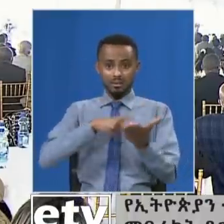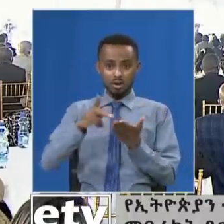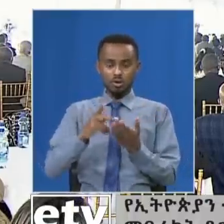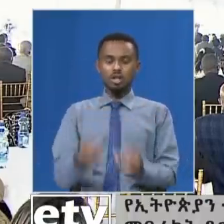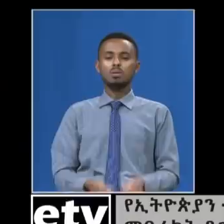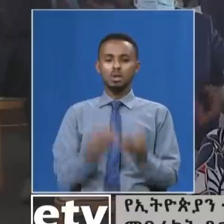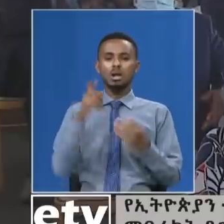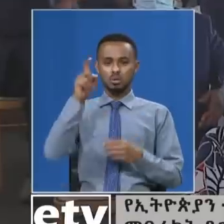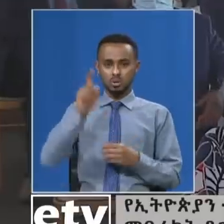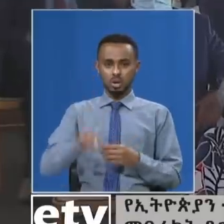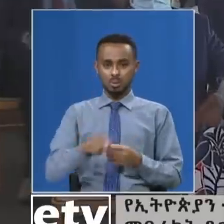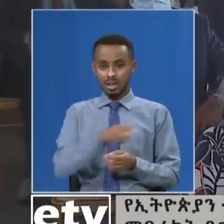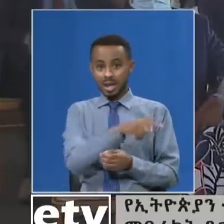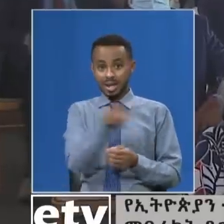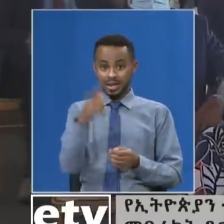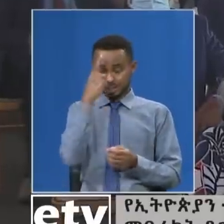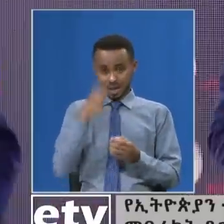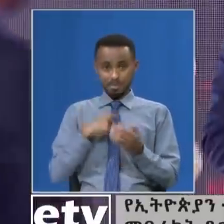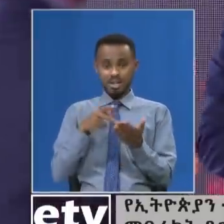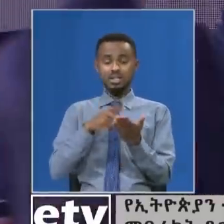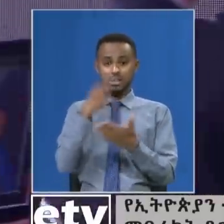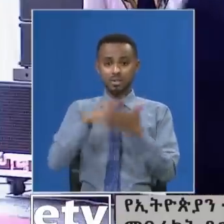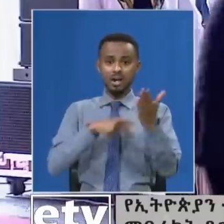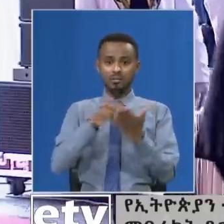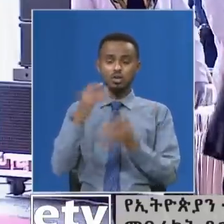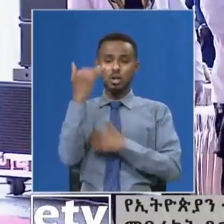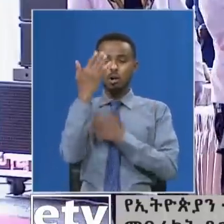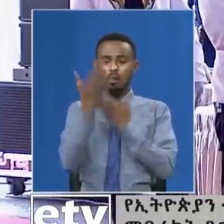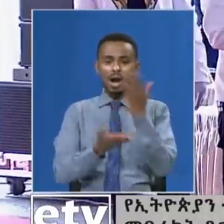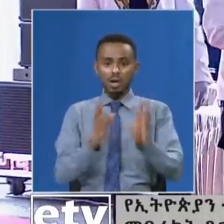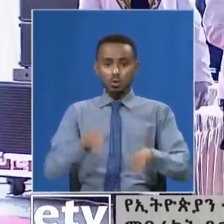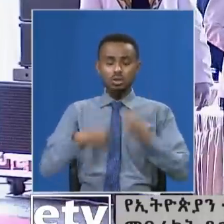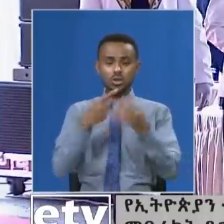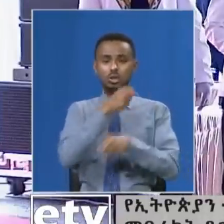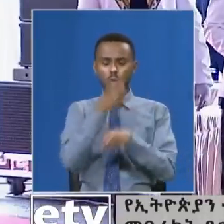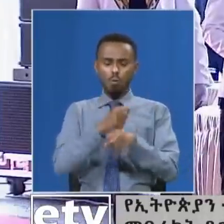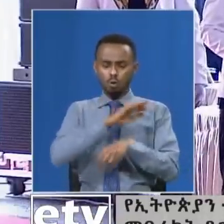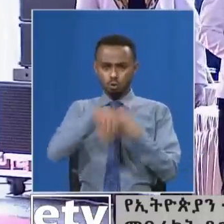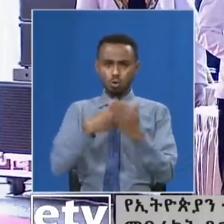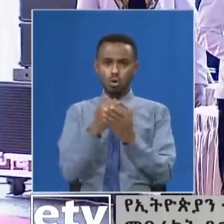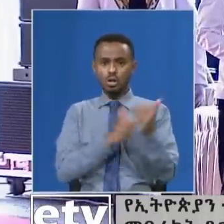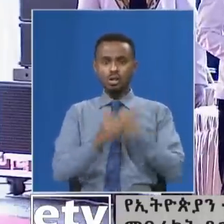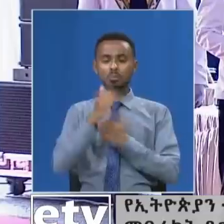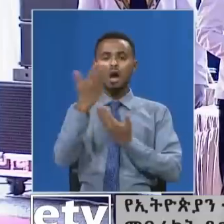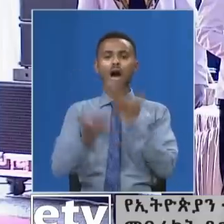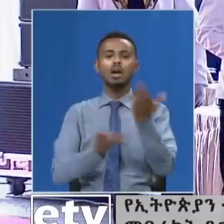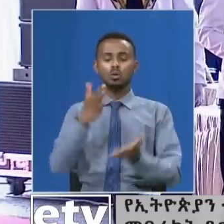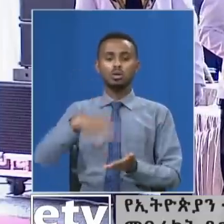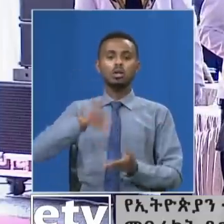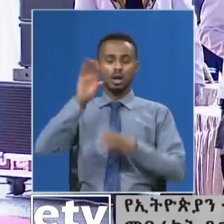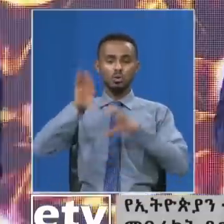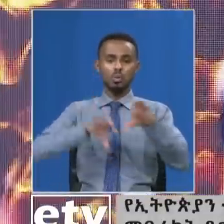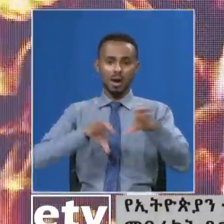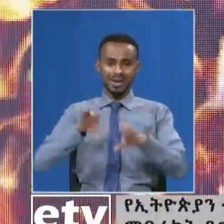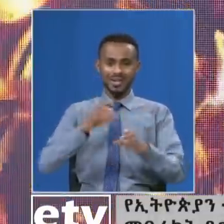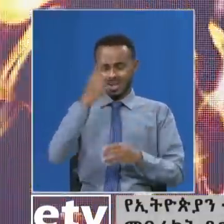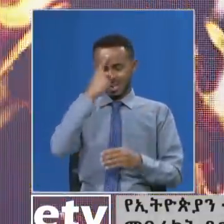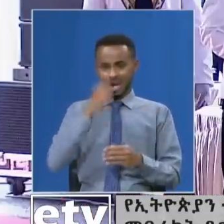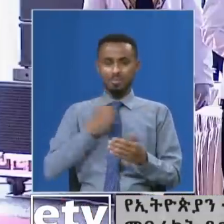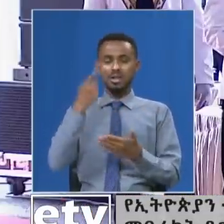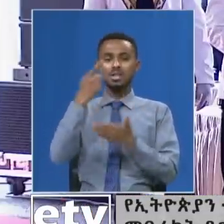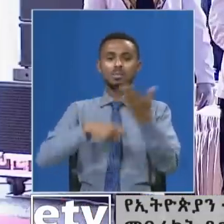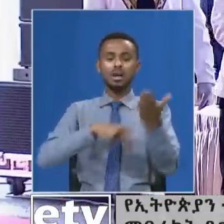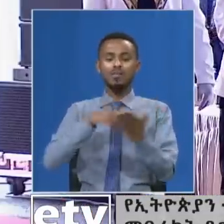ሊበራከቱ ይገባል። ለነዚህ ታማኝ ግብር ከፋዮች በአገልግሎት ሰጪ ተቋማት ሁሉ ቅድሚያ አገልግሎት እንዲያገኙ በማድረግ የታማኝ